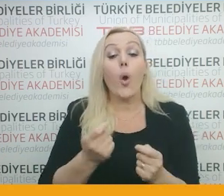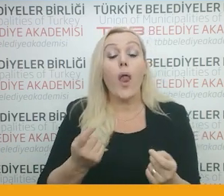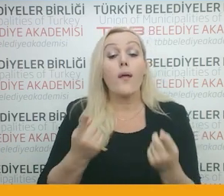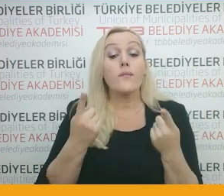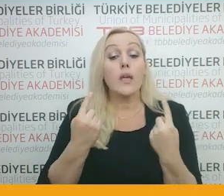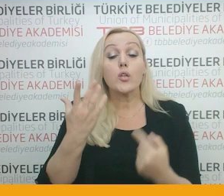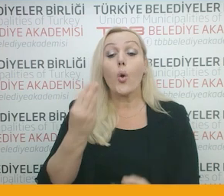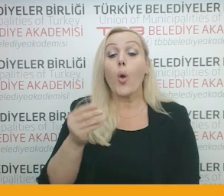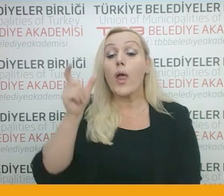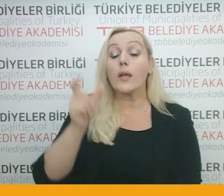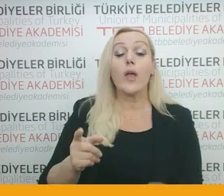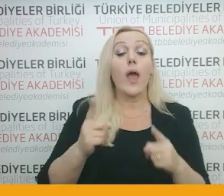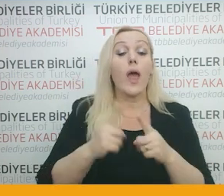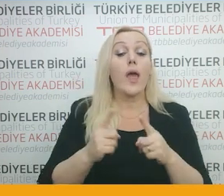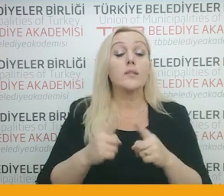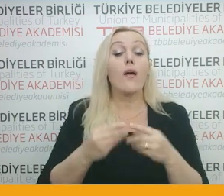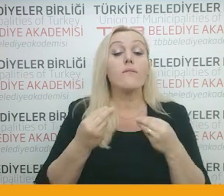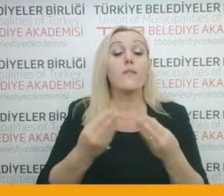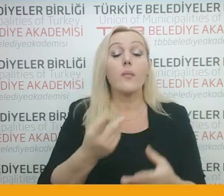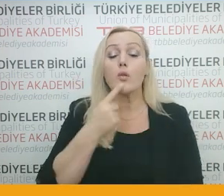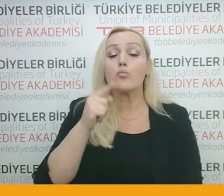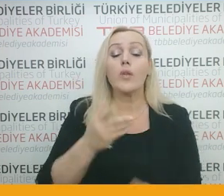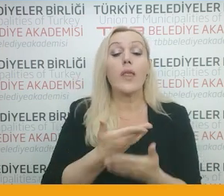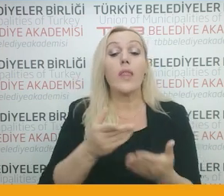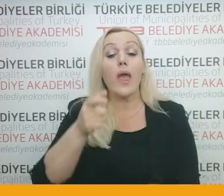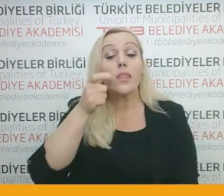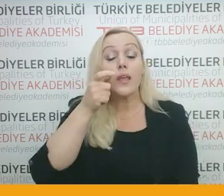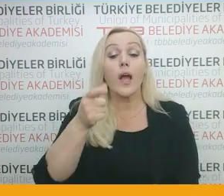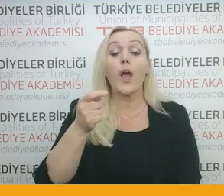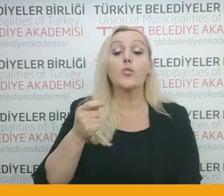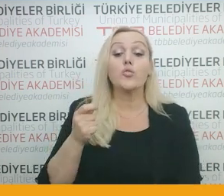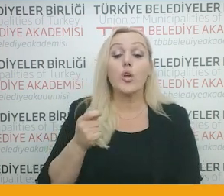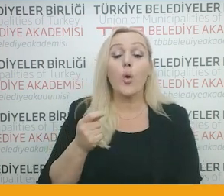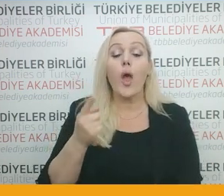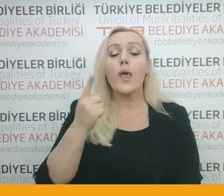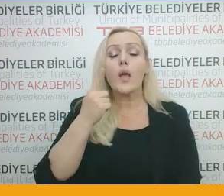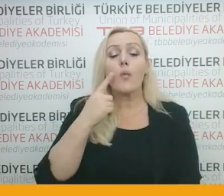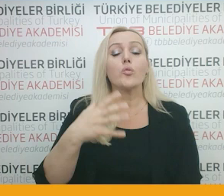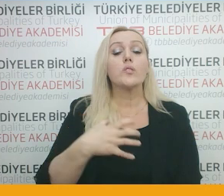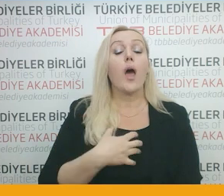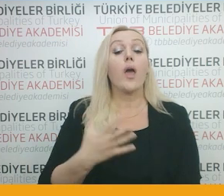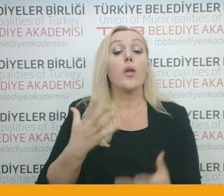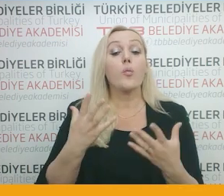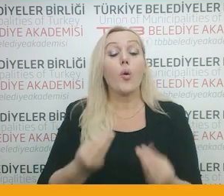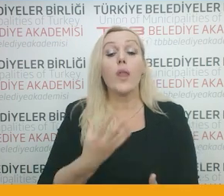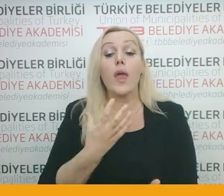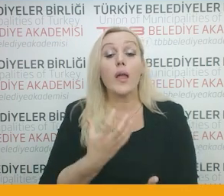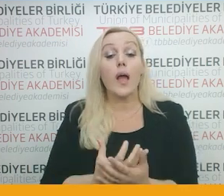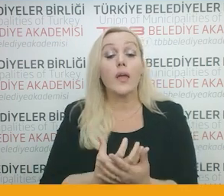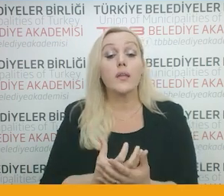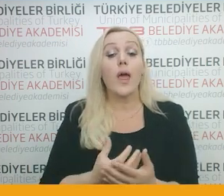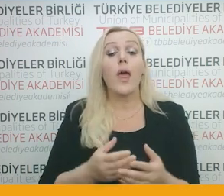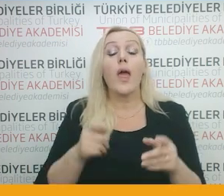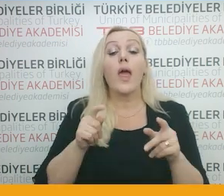olanlar hesap vermelidir diyor. Burada ne dikkatimizi çekiyor? Kamu kaynaklarının kayıt altına almasından,